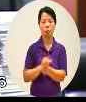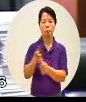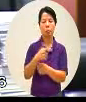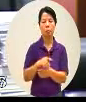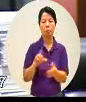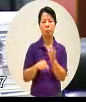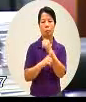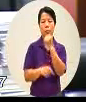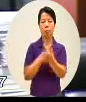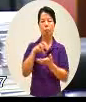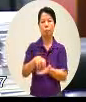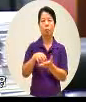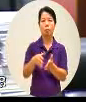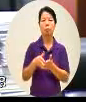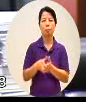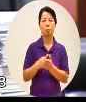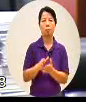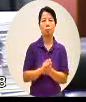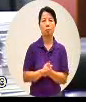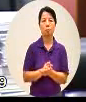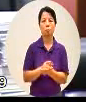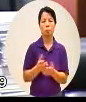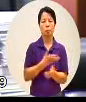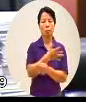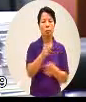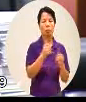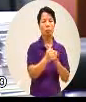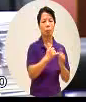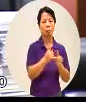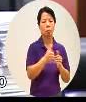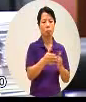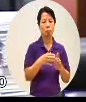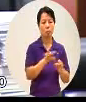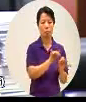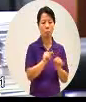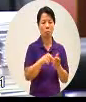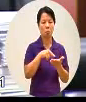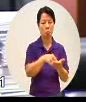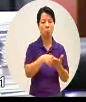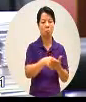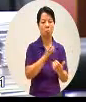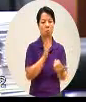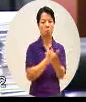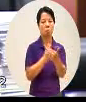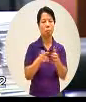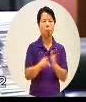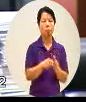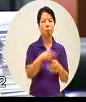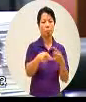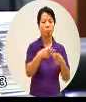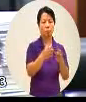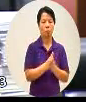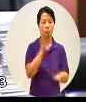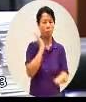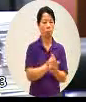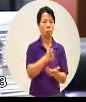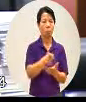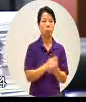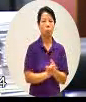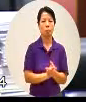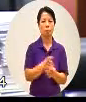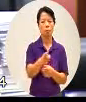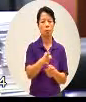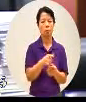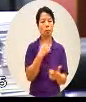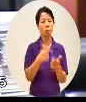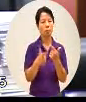化，来让百姓不要有你征收的土地，你们就应该要终止这个计划，这个不当的开